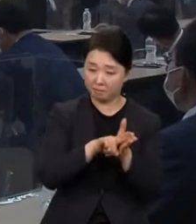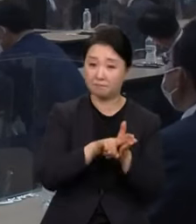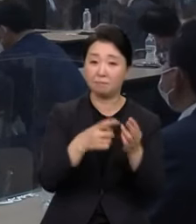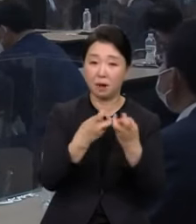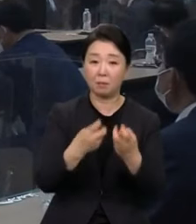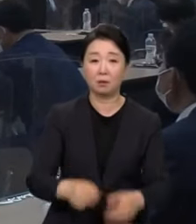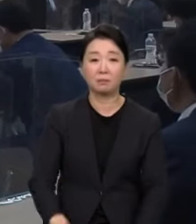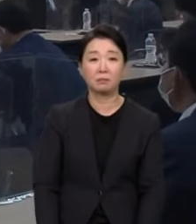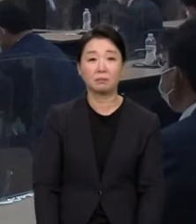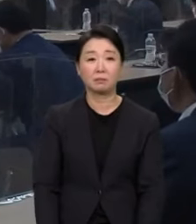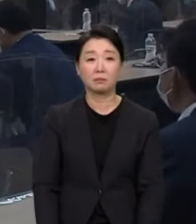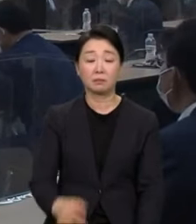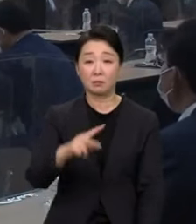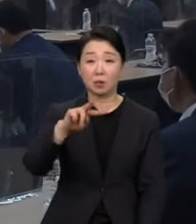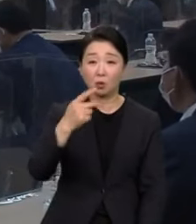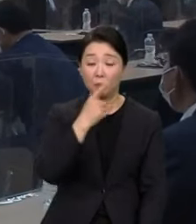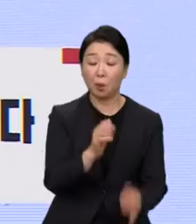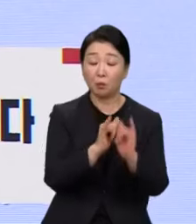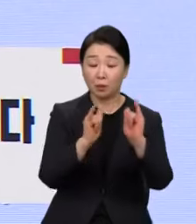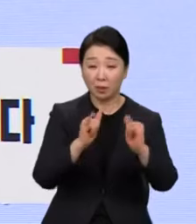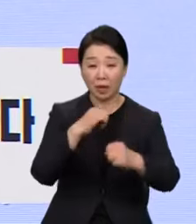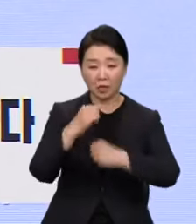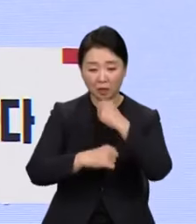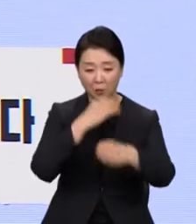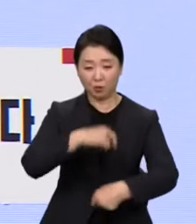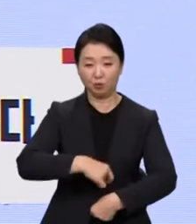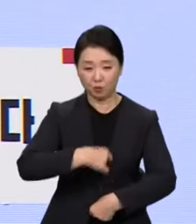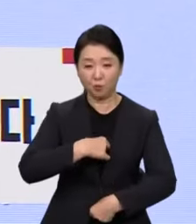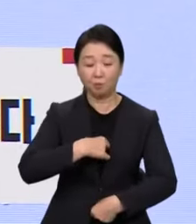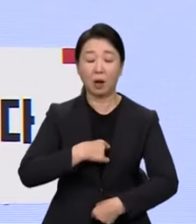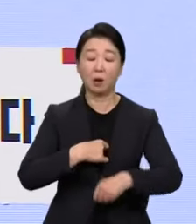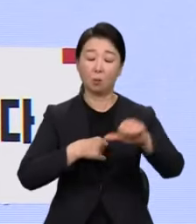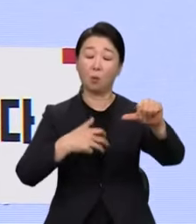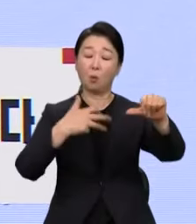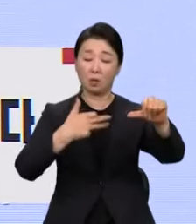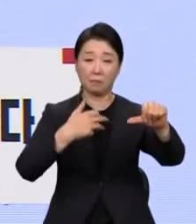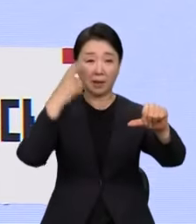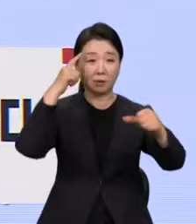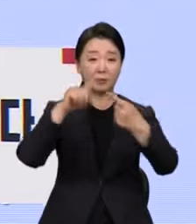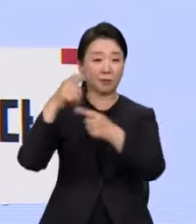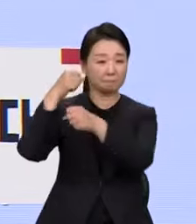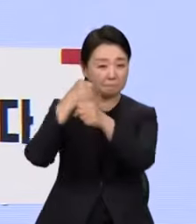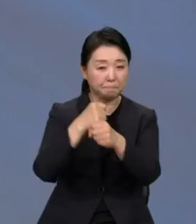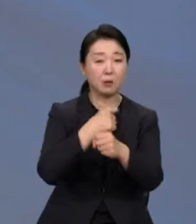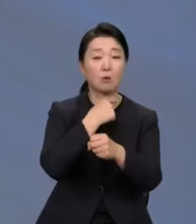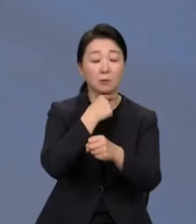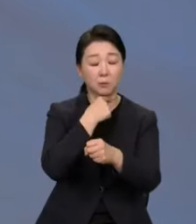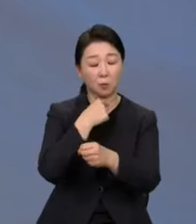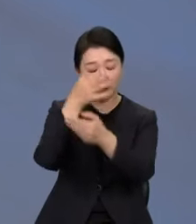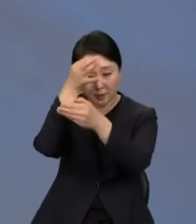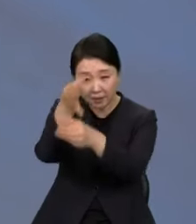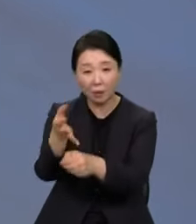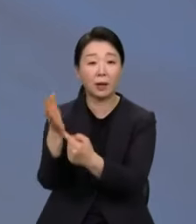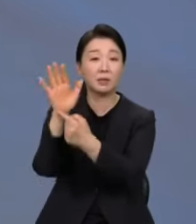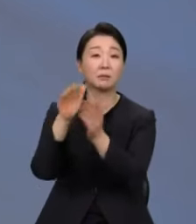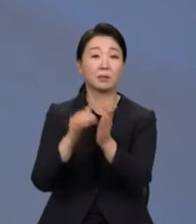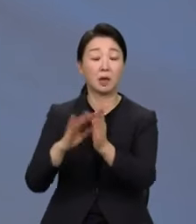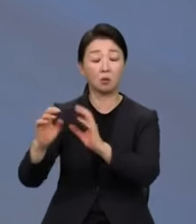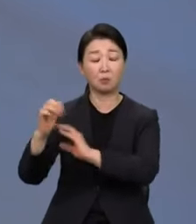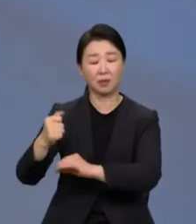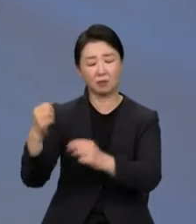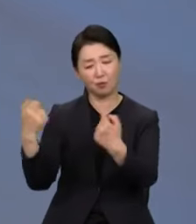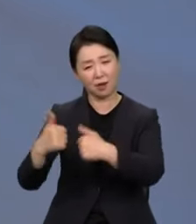변호사는 자유민주주의를 이룩하고자 한 5.18 민주화운동 정신을 존중하고 이어받겠다며 사과했습니다. 국민의힘은 여러 차례